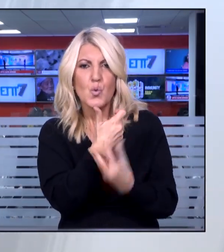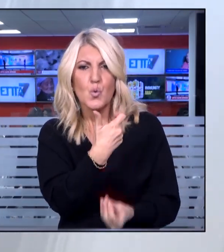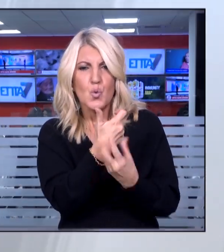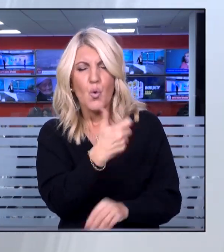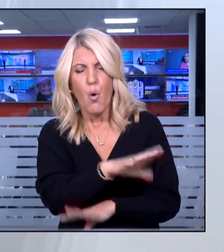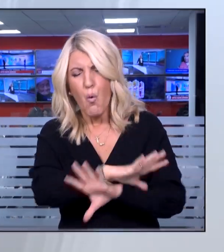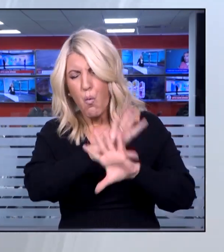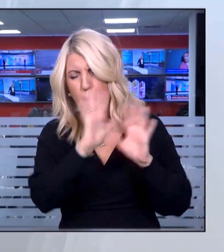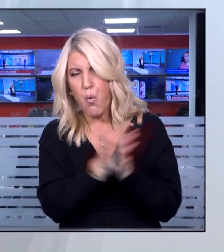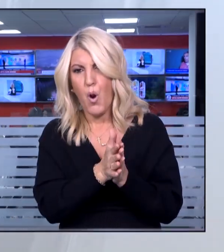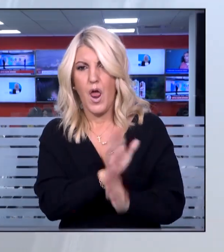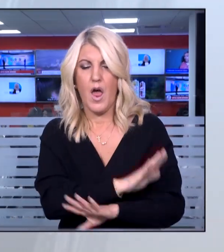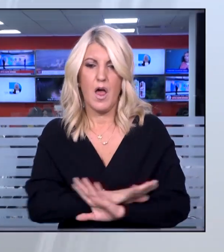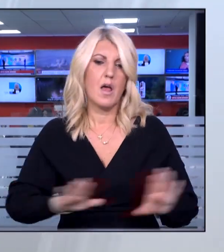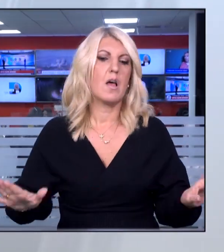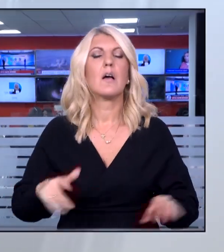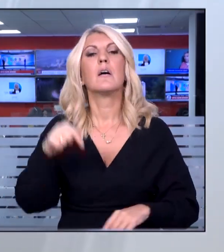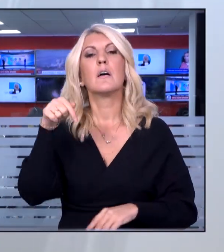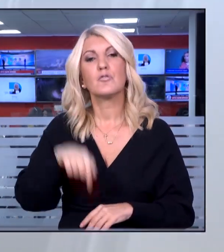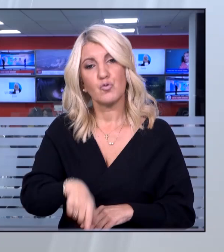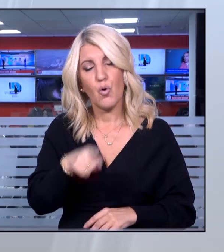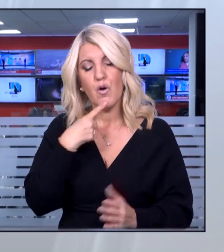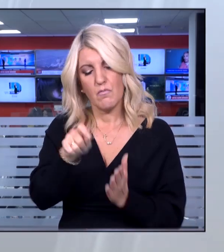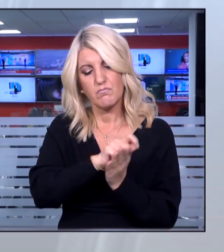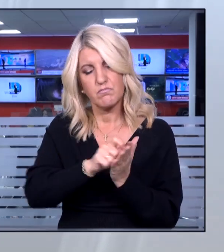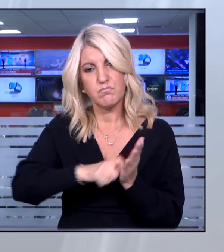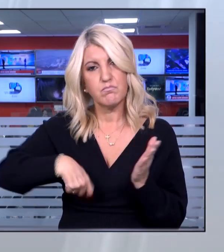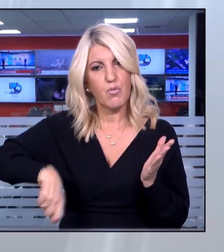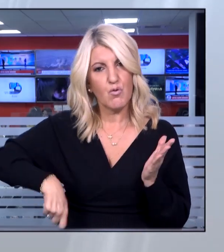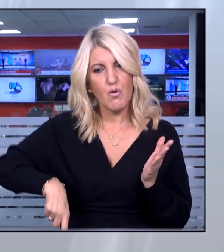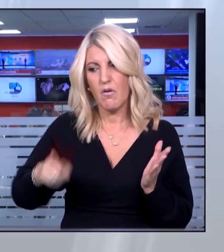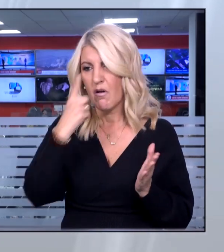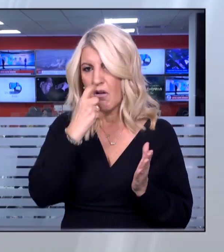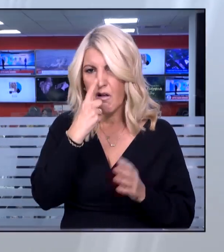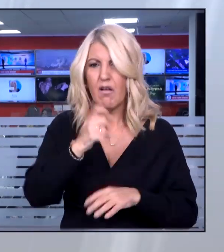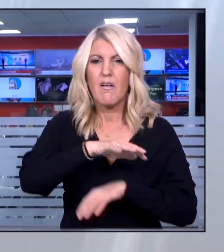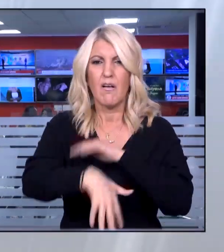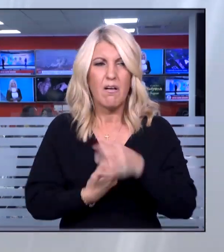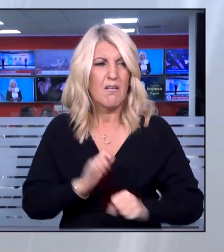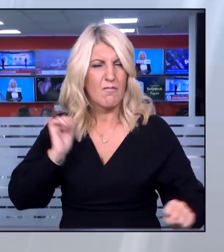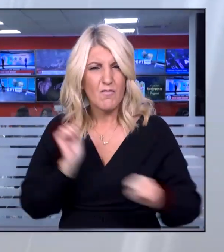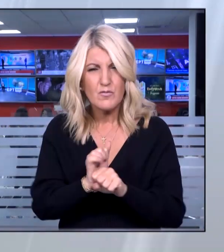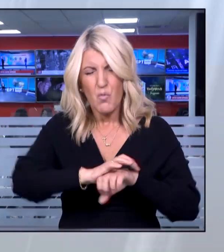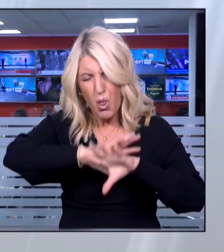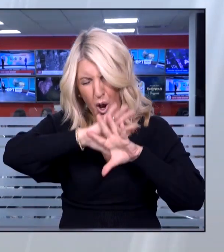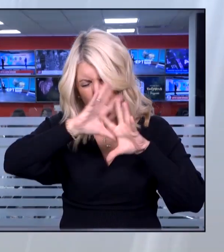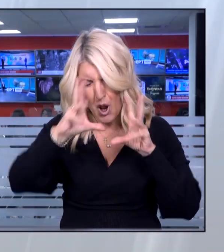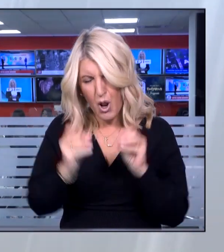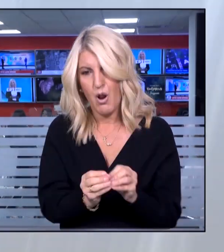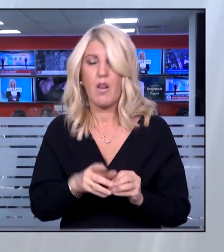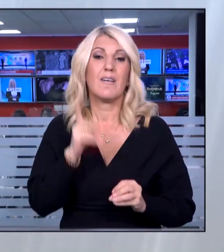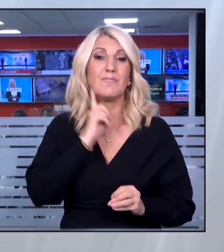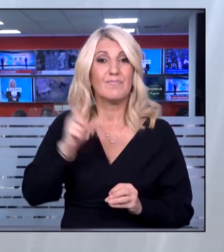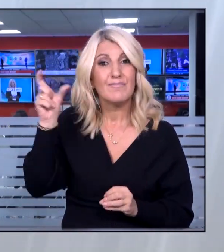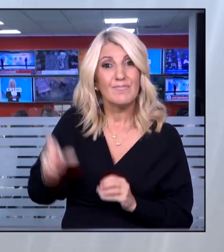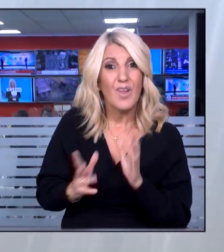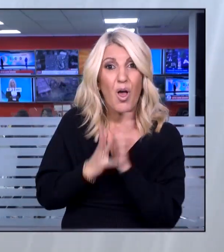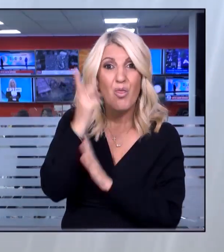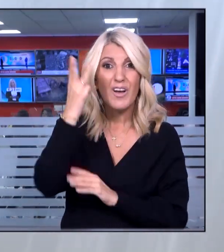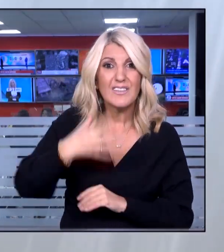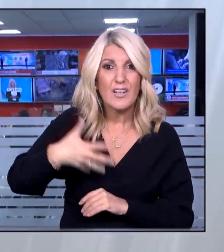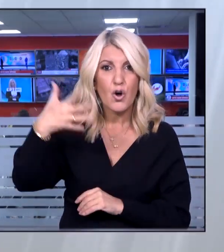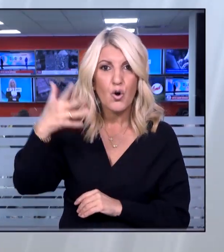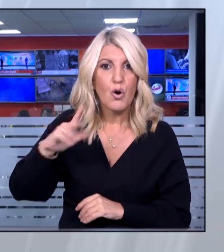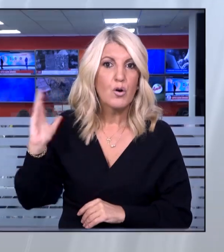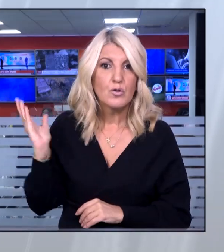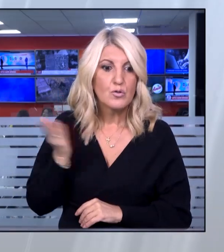σχηματιστεί δικογραφία για βιασμό, γενετήσχες πράξεις και πορνογραφία ανηλίκων. Η 13χρονη, όταν αντιλήφθηκε ότι το βίντεο είχε κοινοποιηθεί και